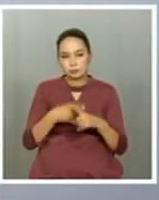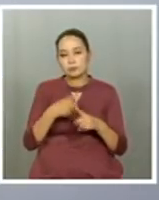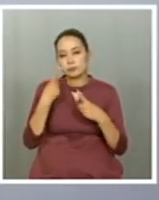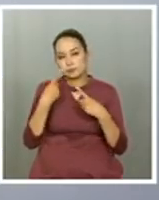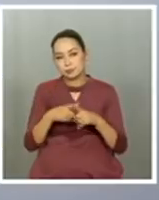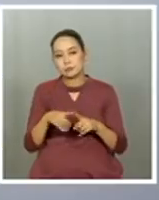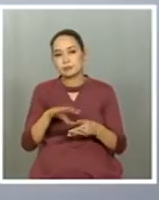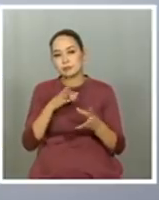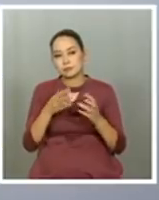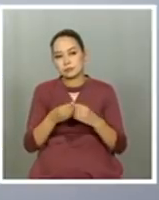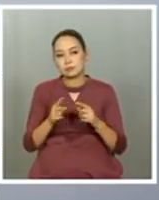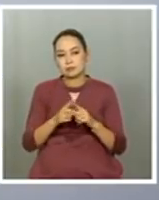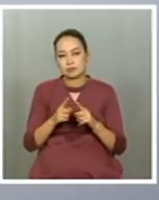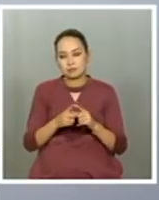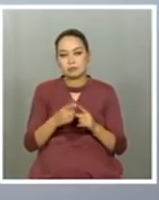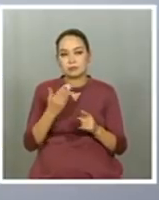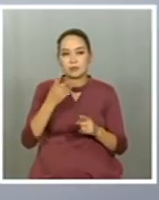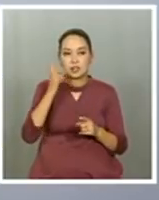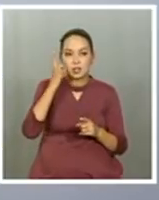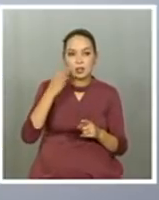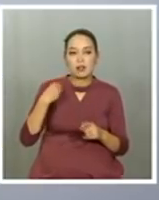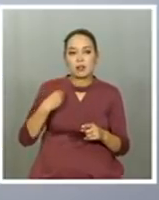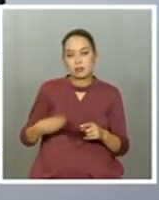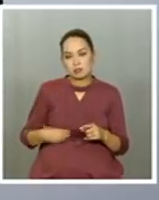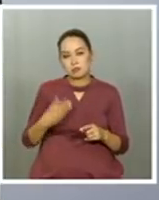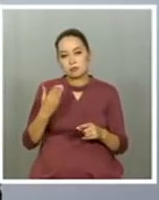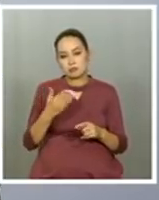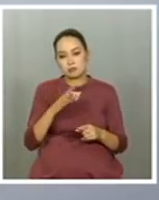жағынан салыстырмалы түрде Германия мен Франциядан артта тұрады.